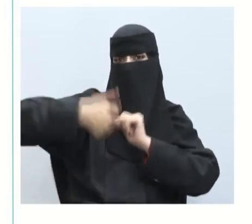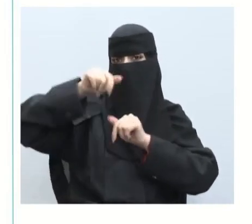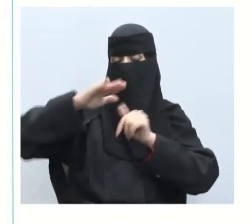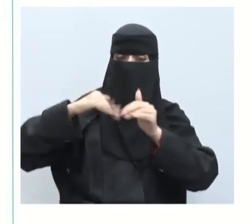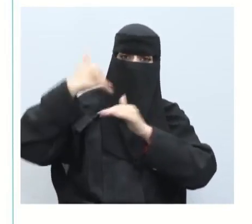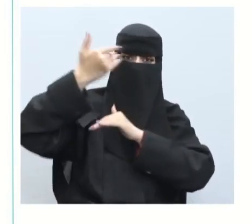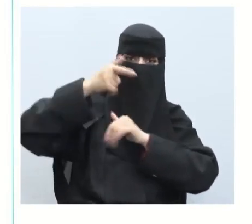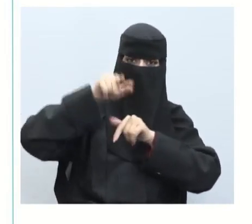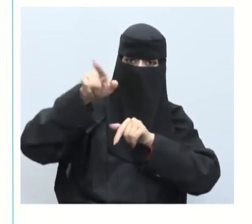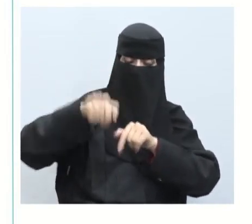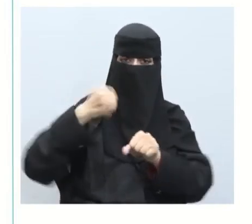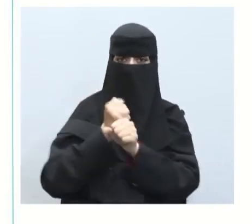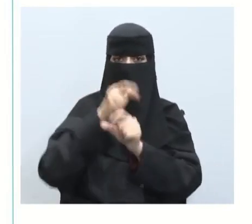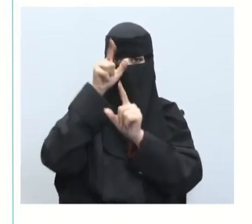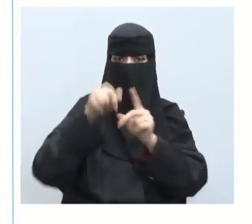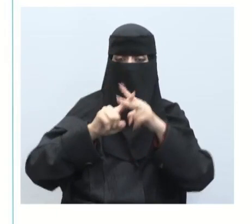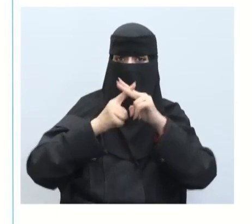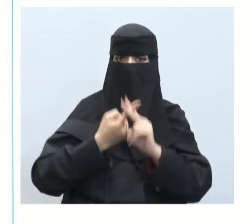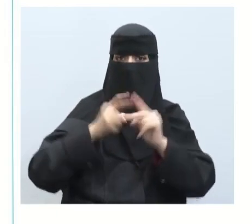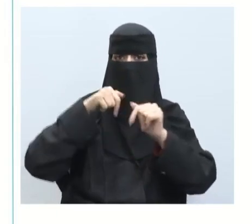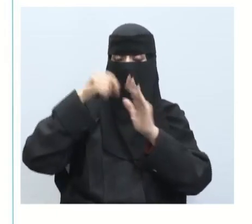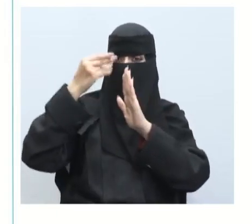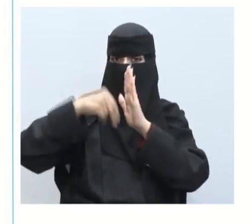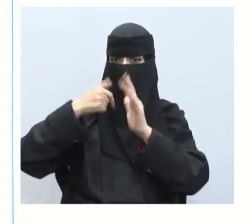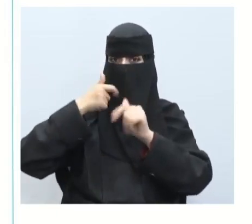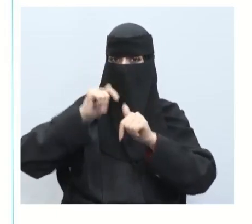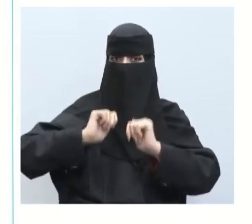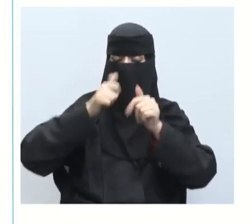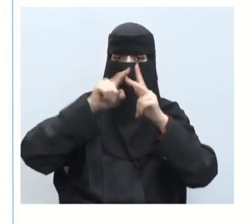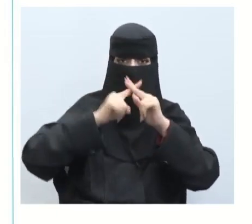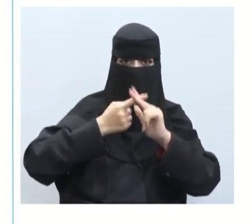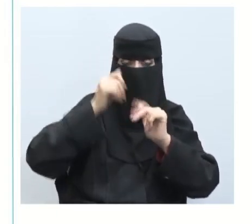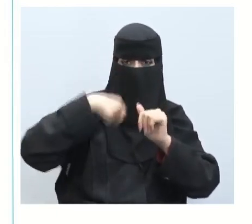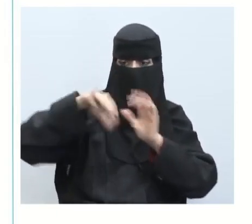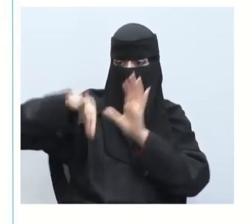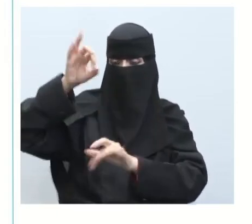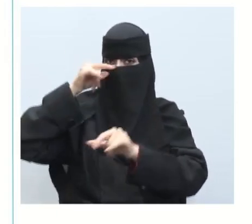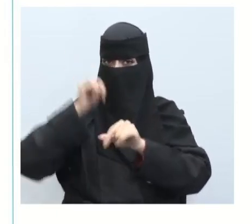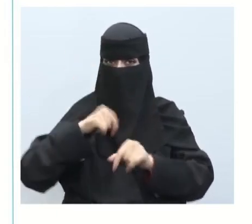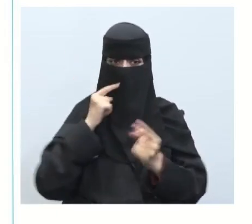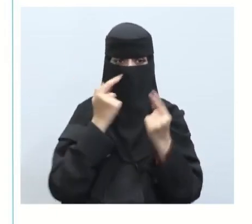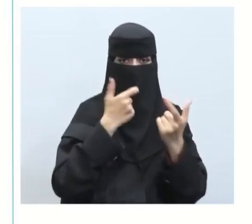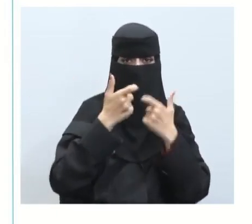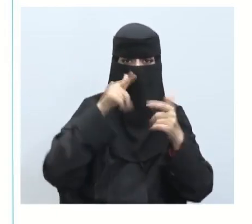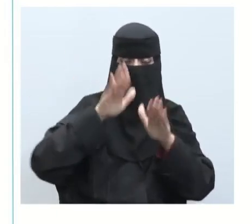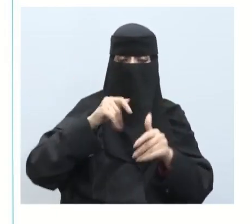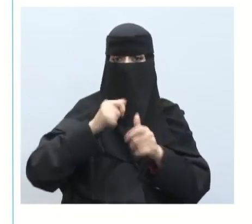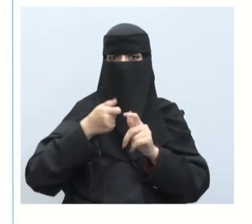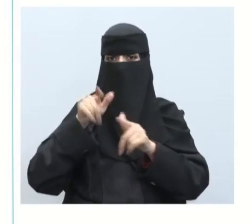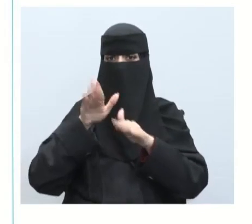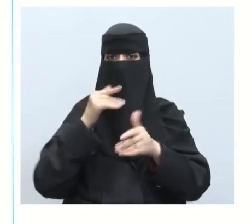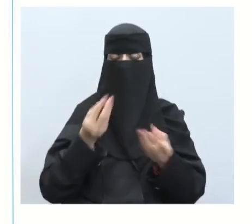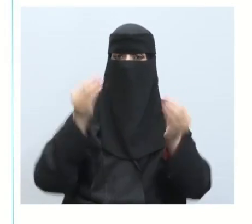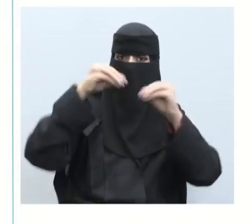وبالتالي هذا ما يجعلهم صناع قرار ولديهم القدره على صناعه القرار واتخاذه نظير ما يتمتعون به من صلاحيات